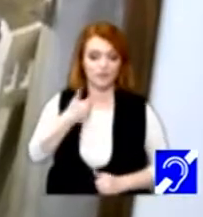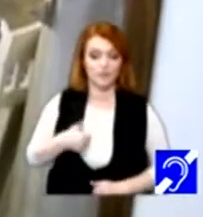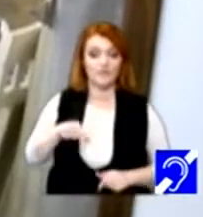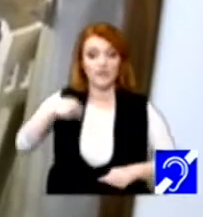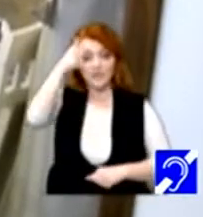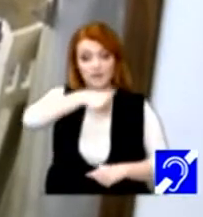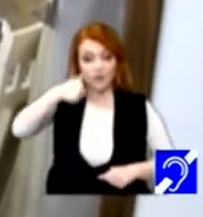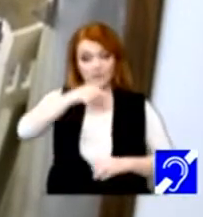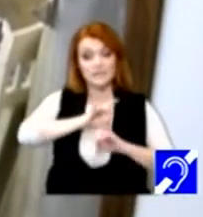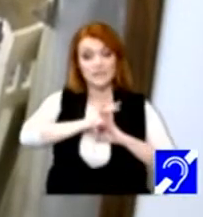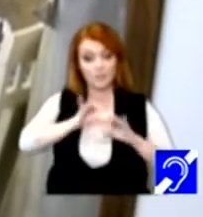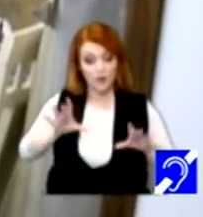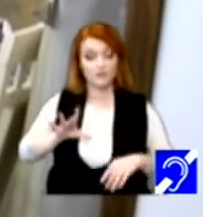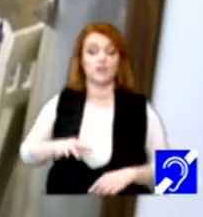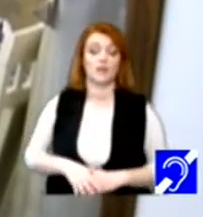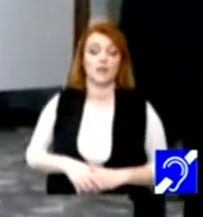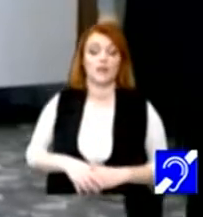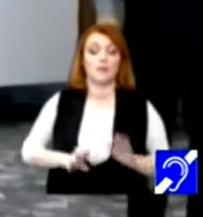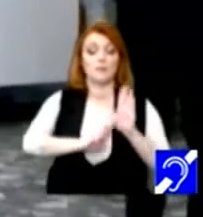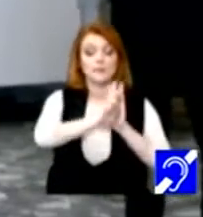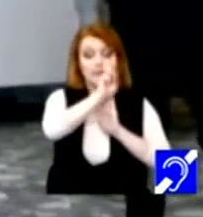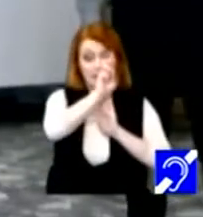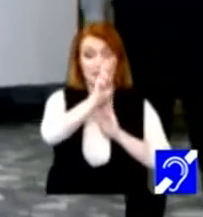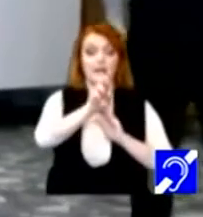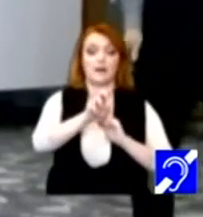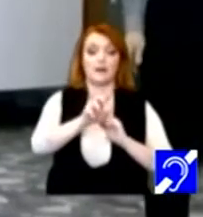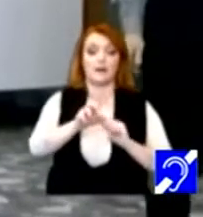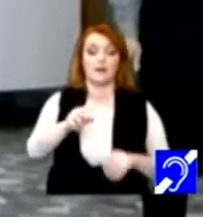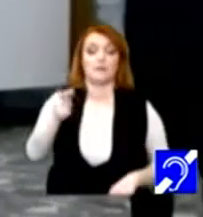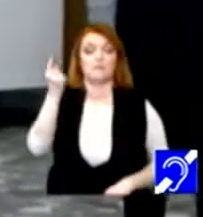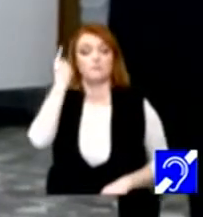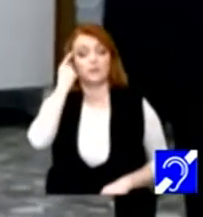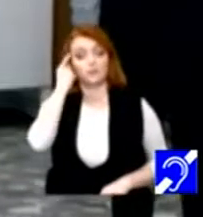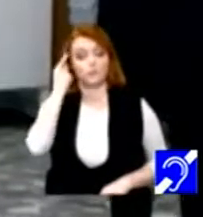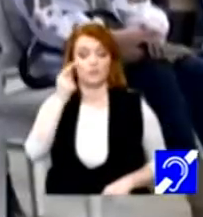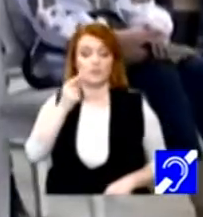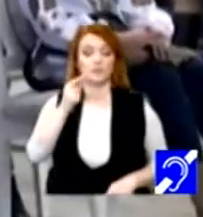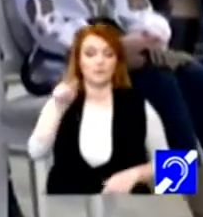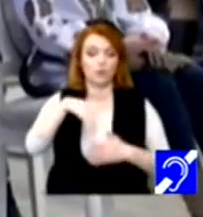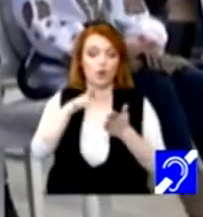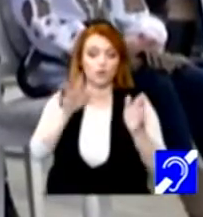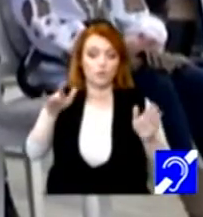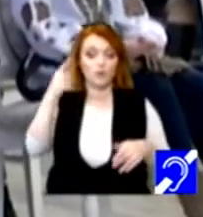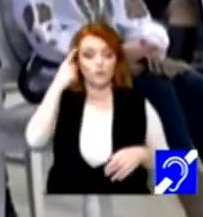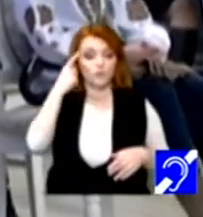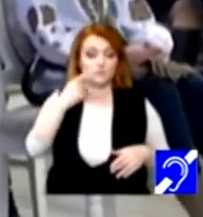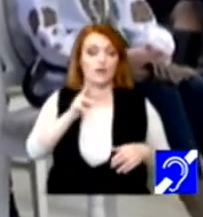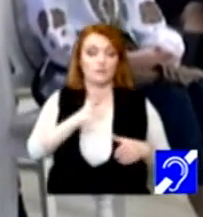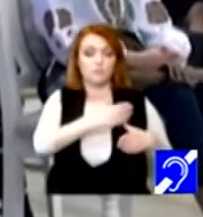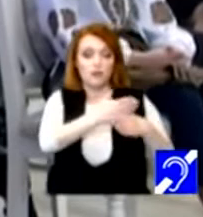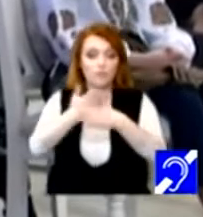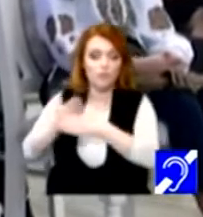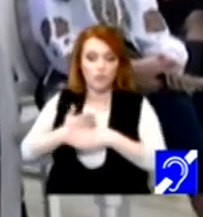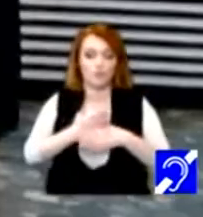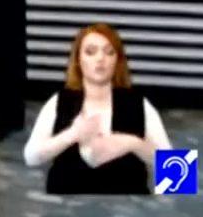Anul acesta, de sărbători, Biserica Mitropoliei Basarabiei Sfântul Martirii Brâncovenii din Soroca a ales să vină cu daruri pentru familiile în care